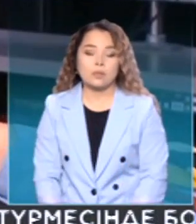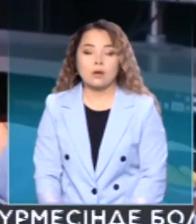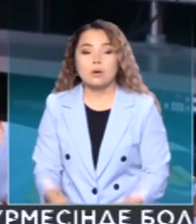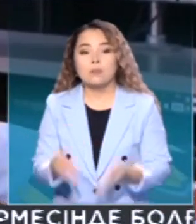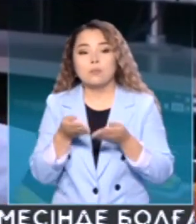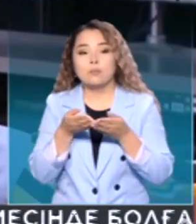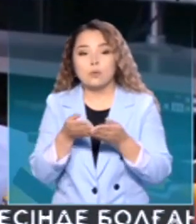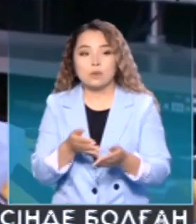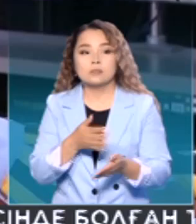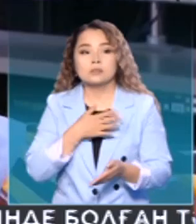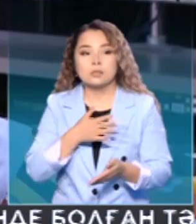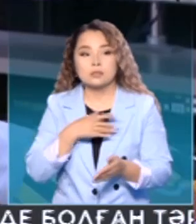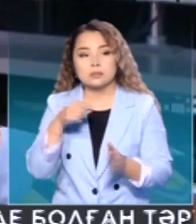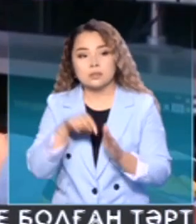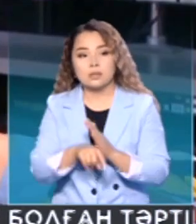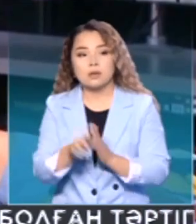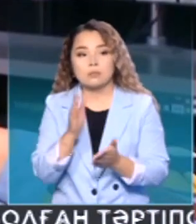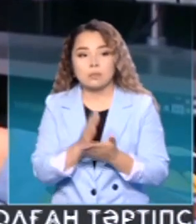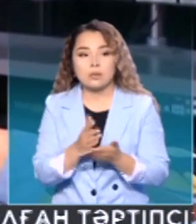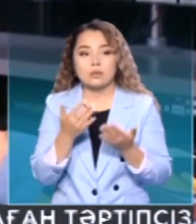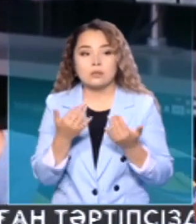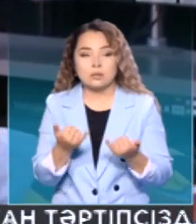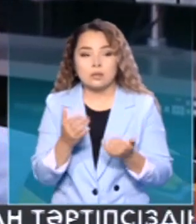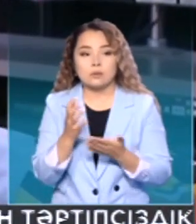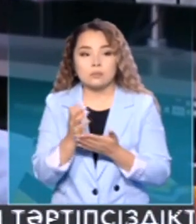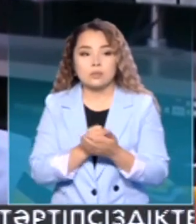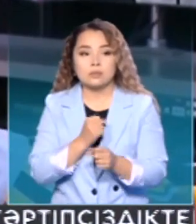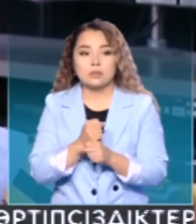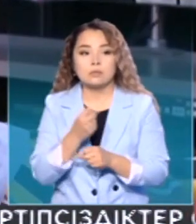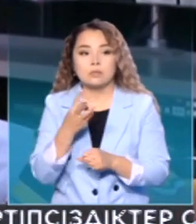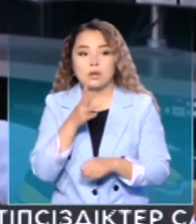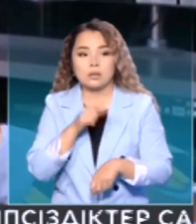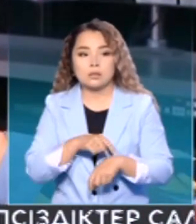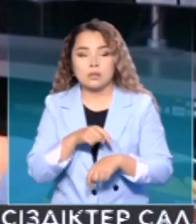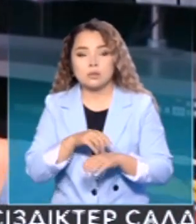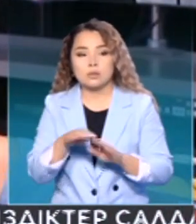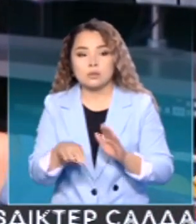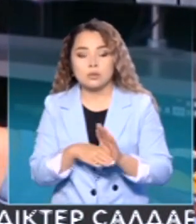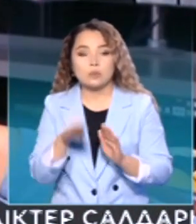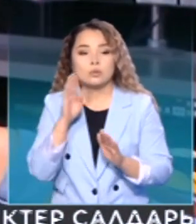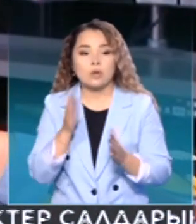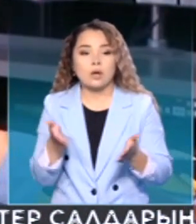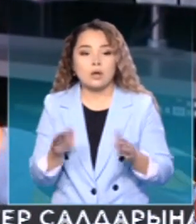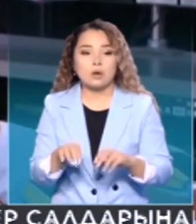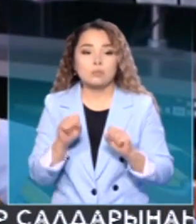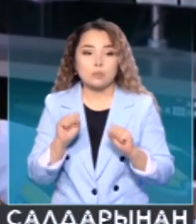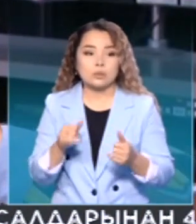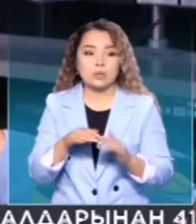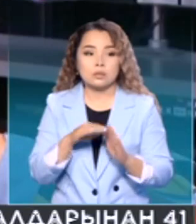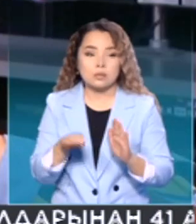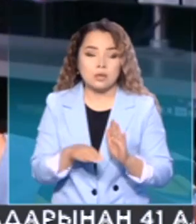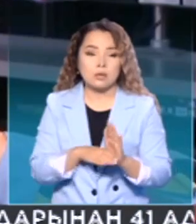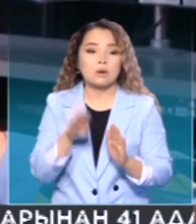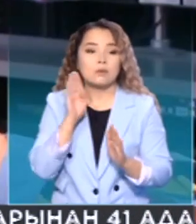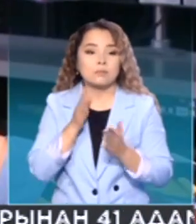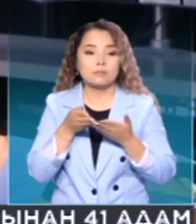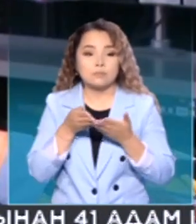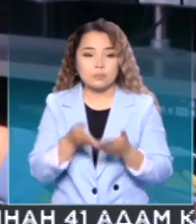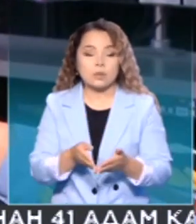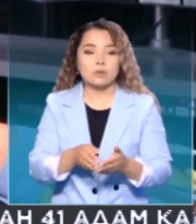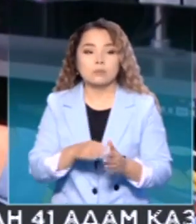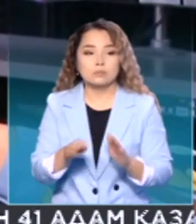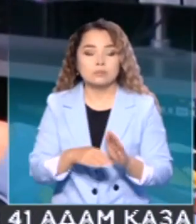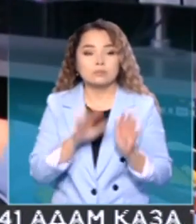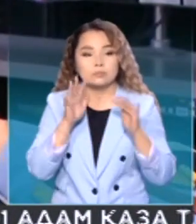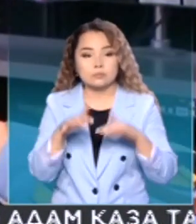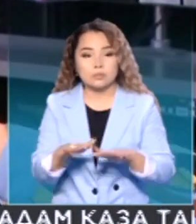Бортта дербес тыныс алу жүйесі бар. Егер ол дұрыс сақталса, онда бірнеше сағат су астында қалуға болады. Мен мұндай су асты кемесімен мұхит астында